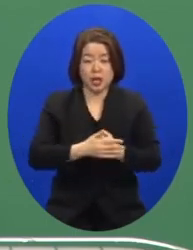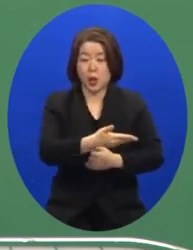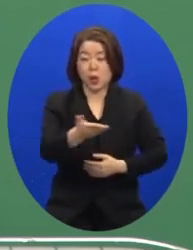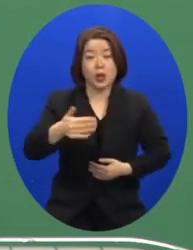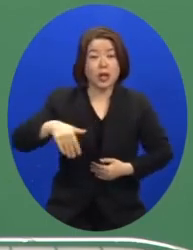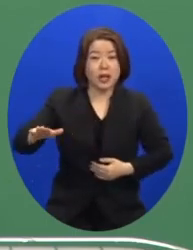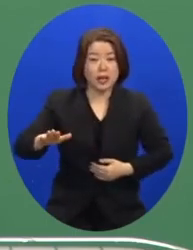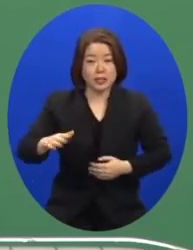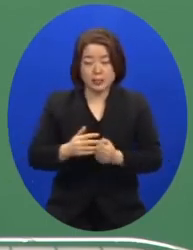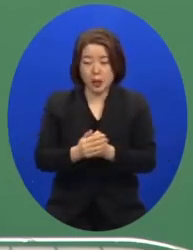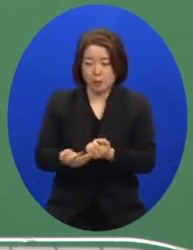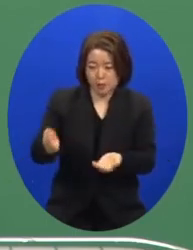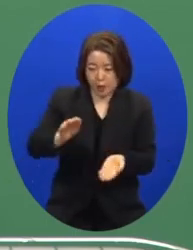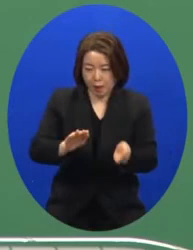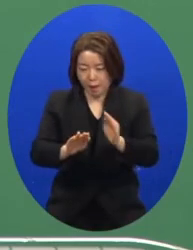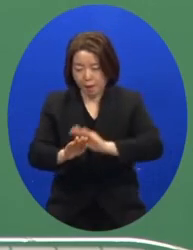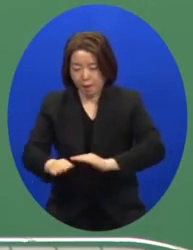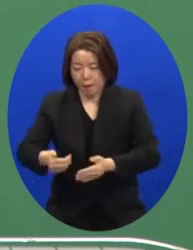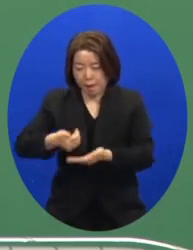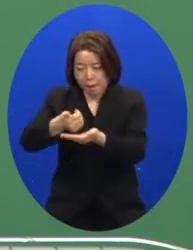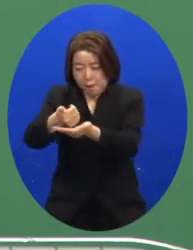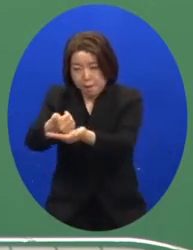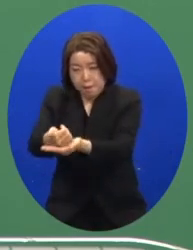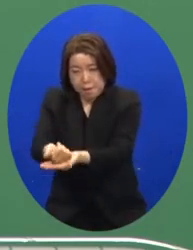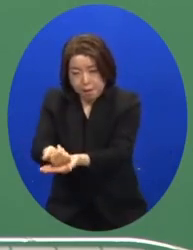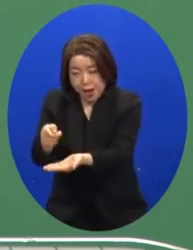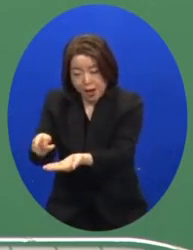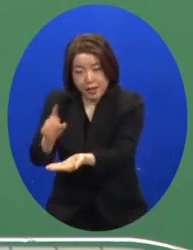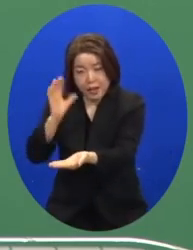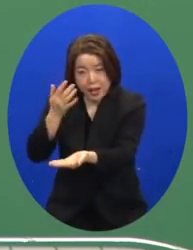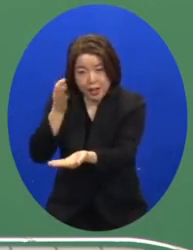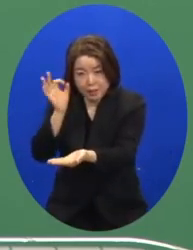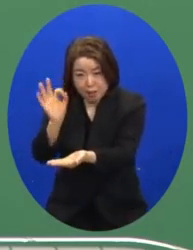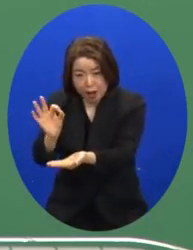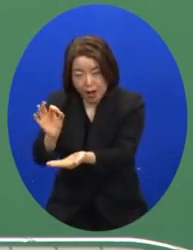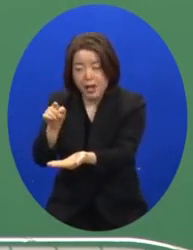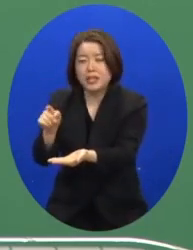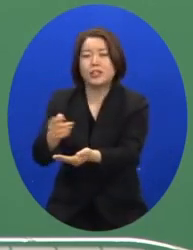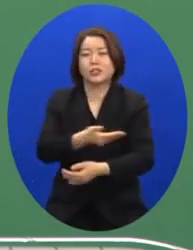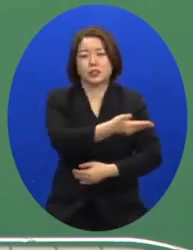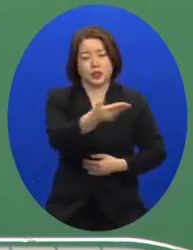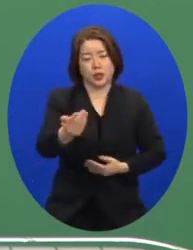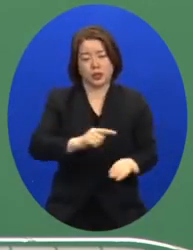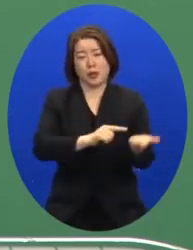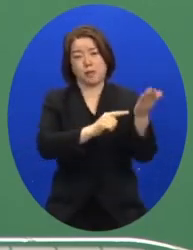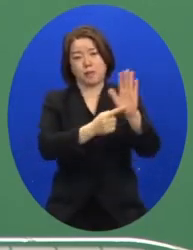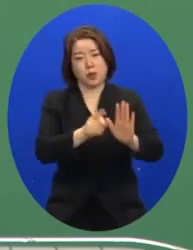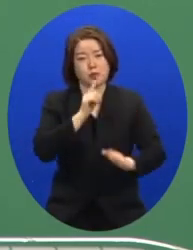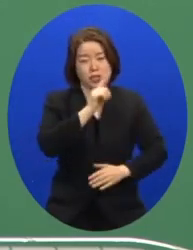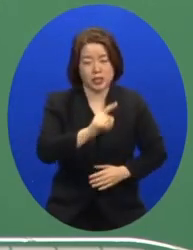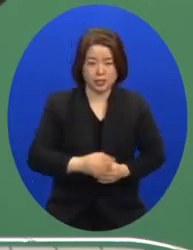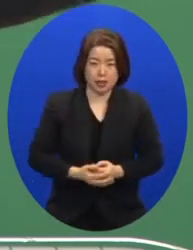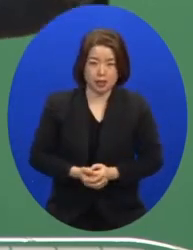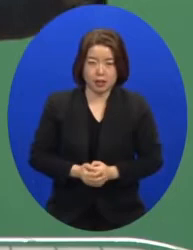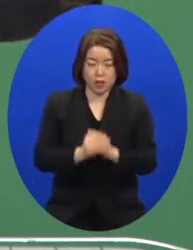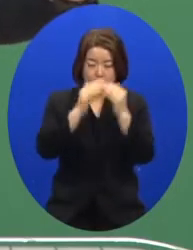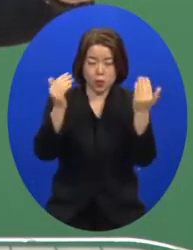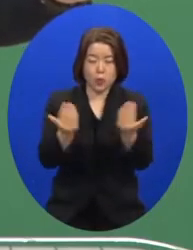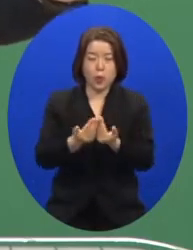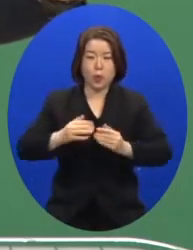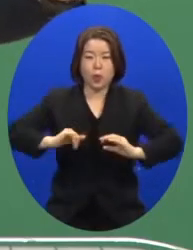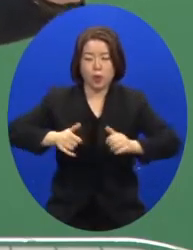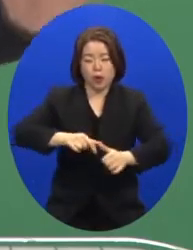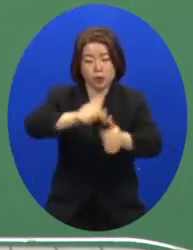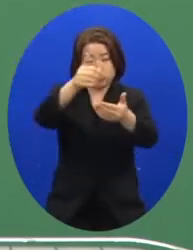강보에 싸여 구유에 뉘어 있는 아기를 보리니 이것이 너희에게 표적인 이라 온 세상의 구주